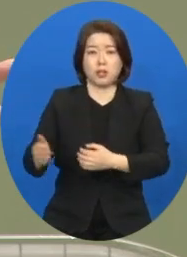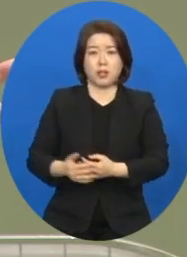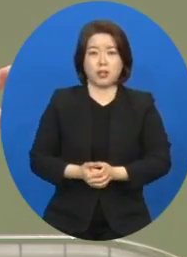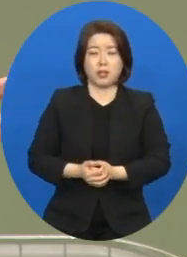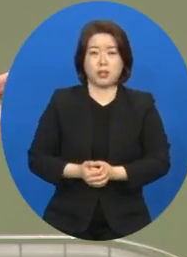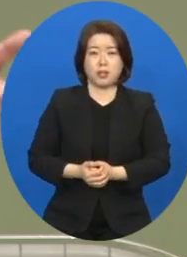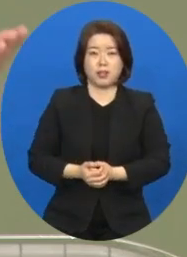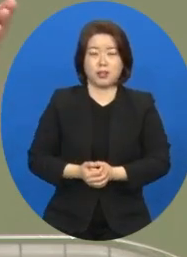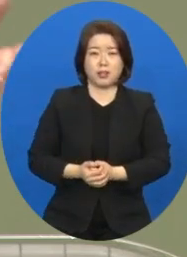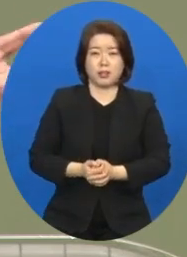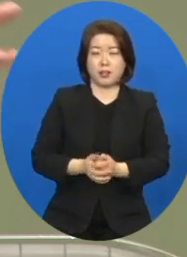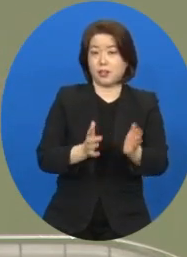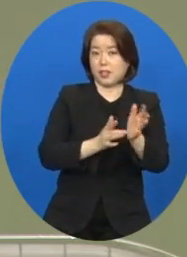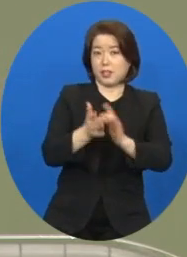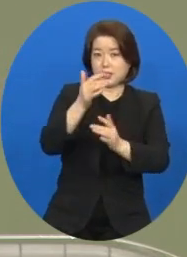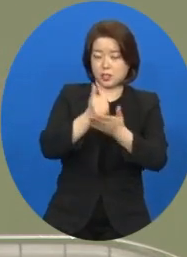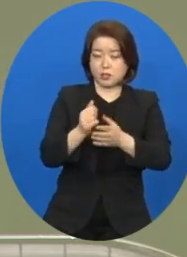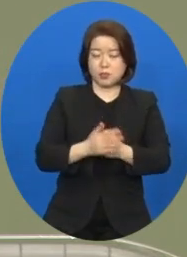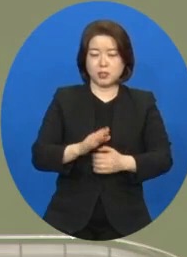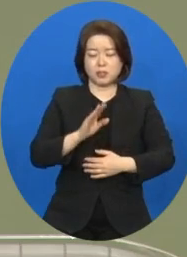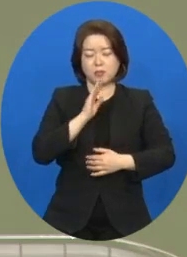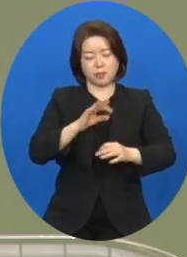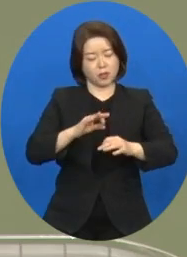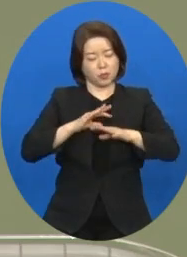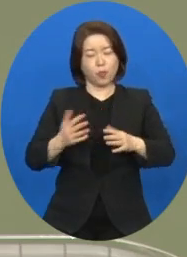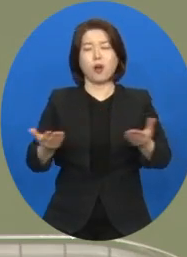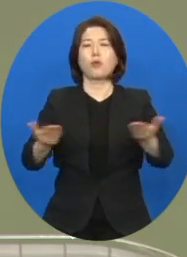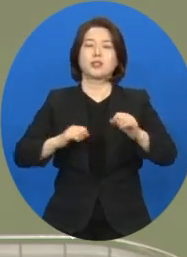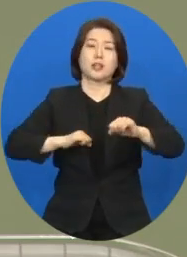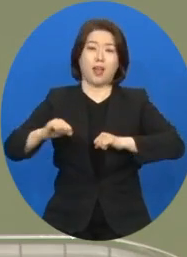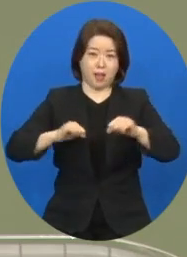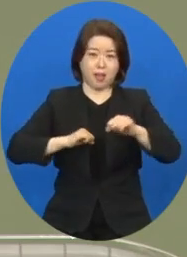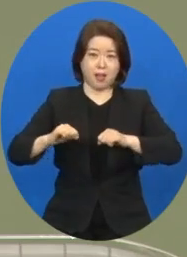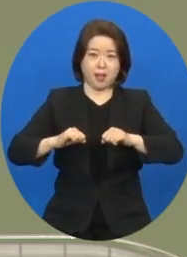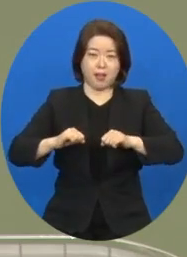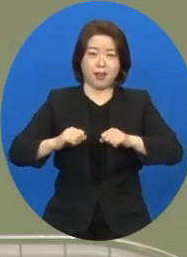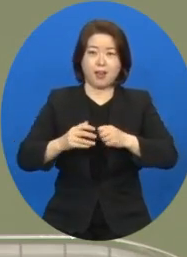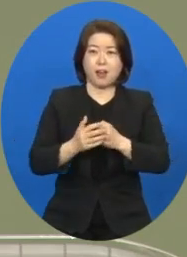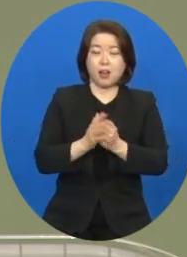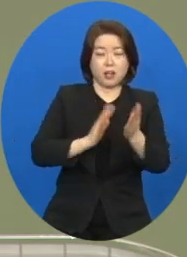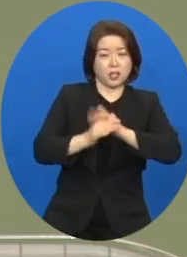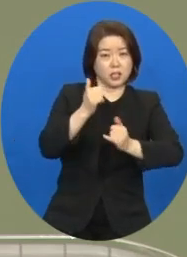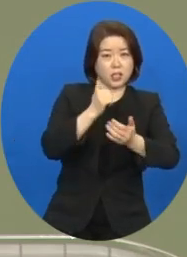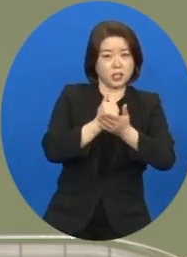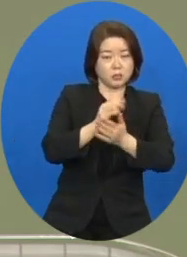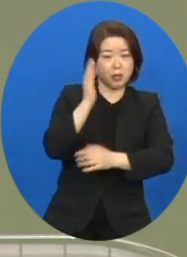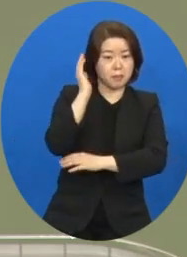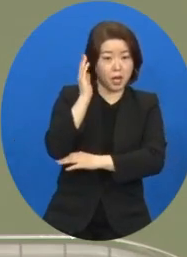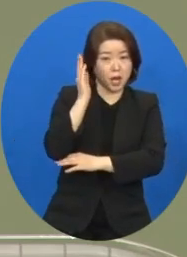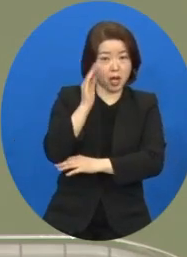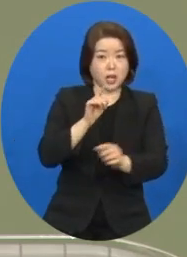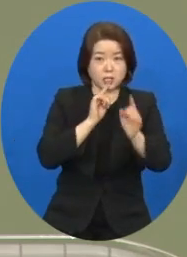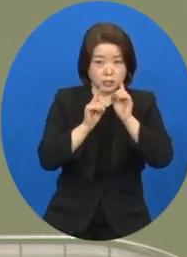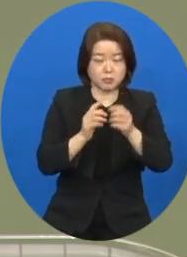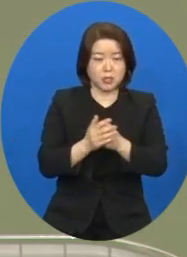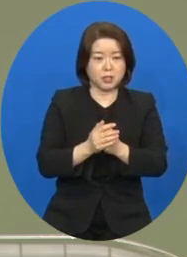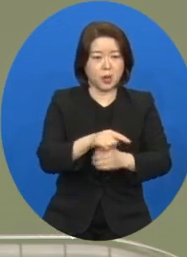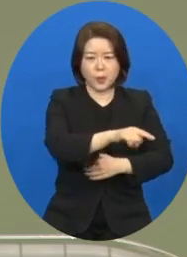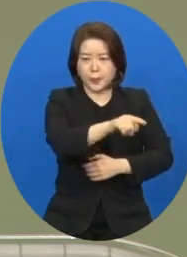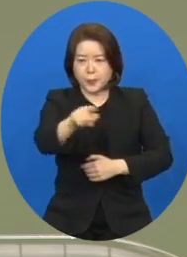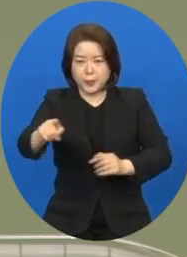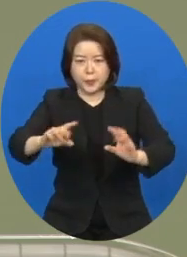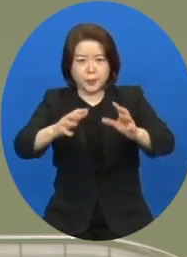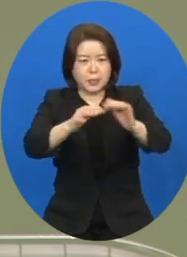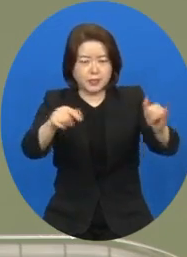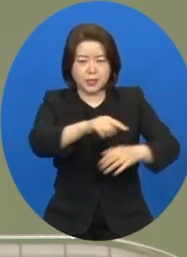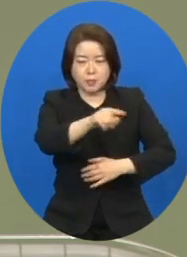예수님이 정말 놀라운 일을 행하시고 예수님이 하시는 말씀이 백성들에게 아주